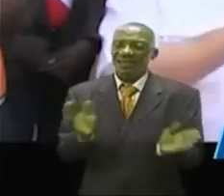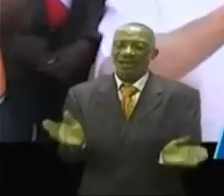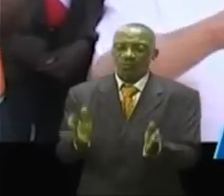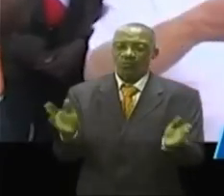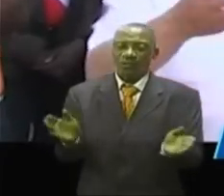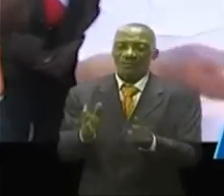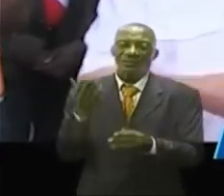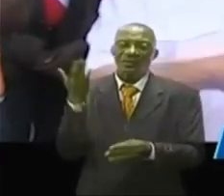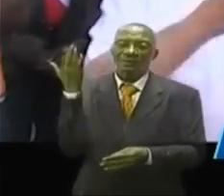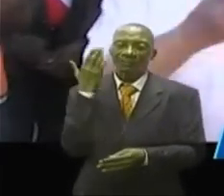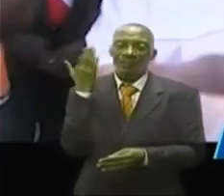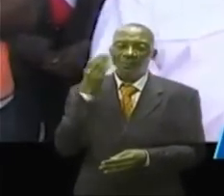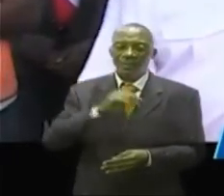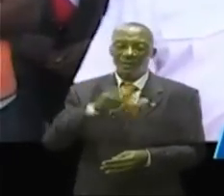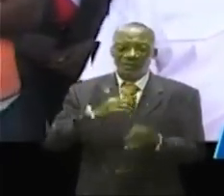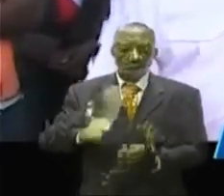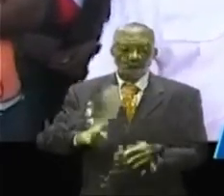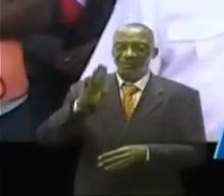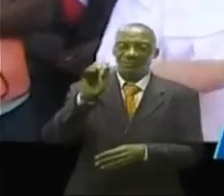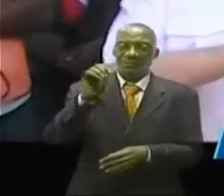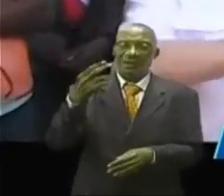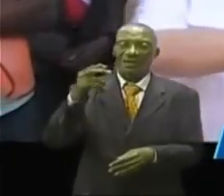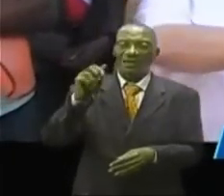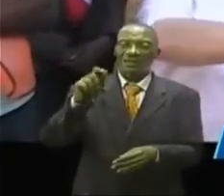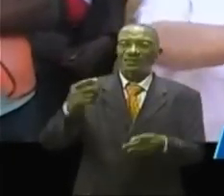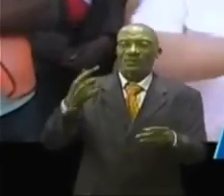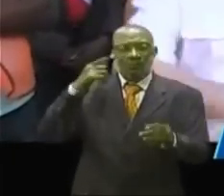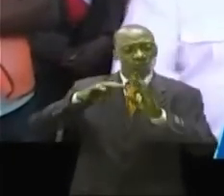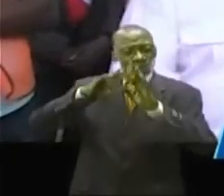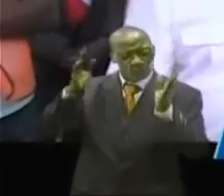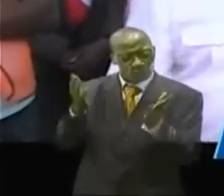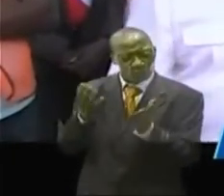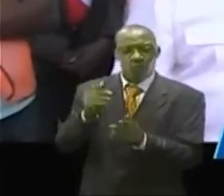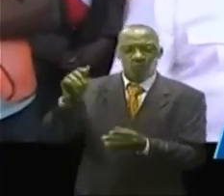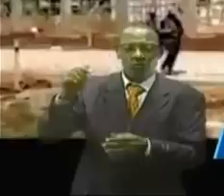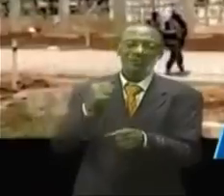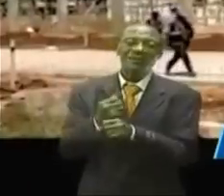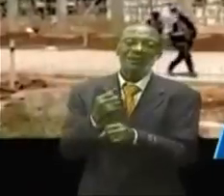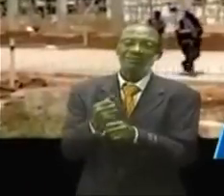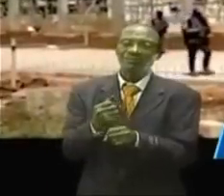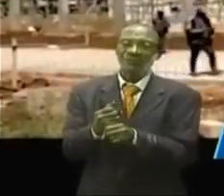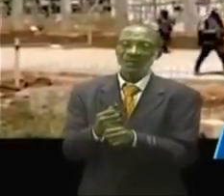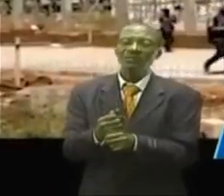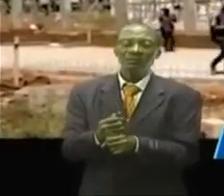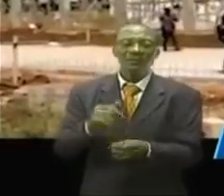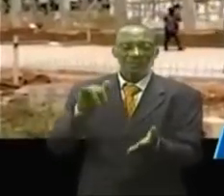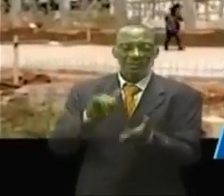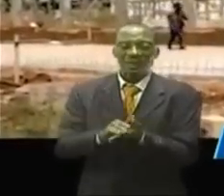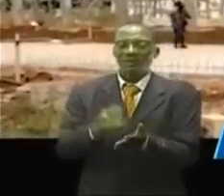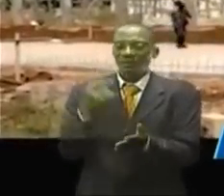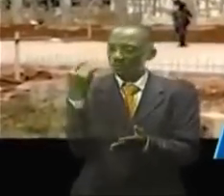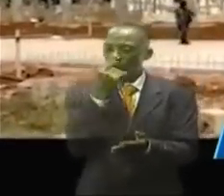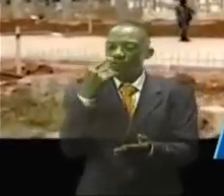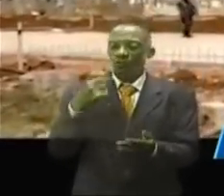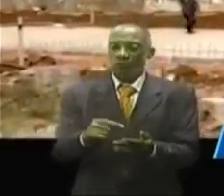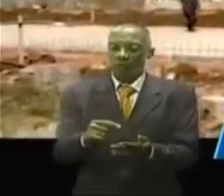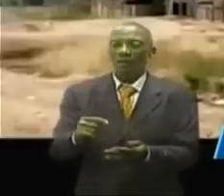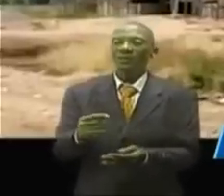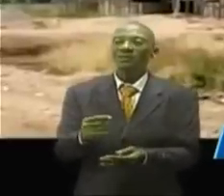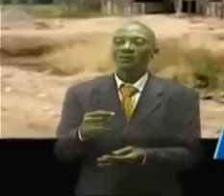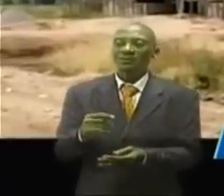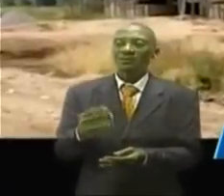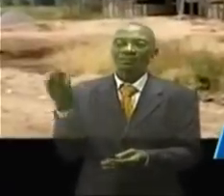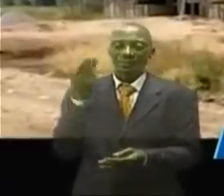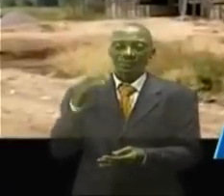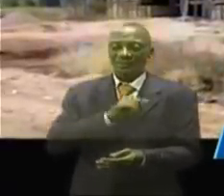Bahati pour toutes ses réalisations, témoignant de son engagement à placer le social et l'amour du prochain au cœur de ses